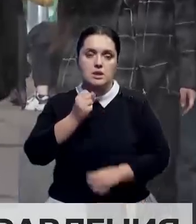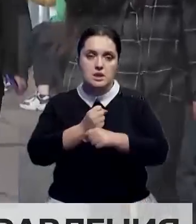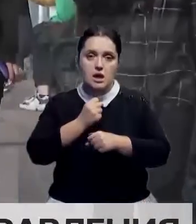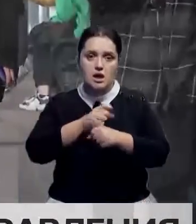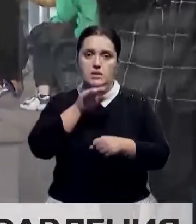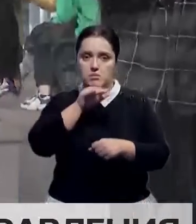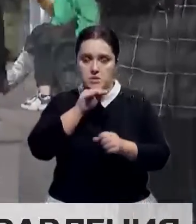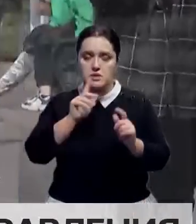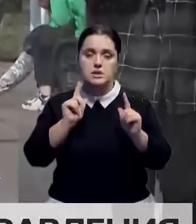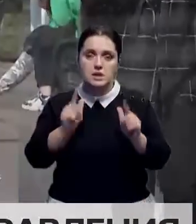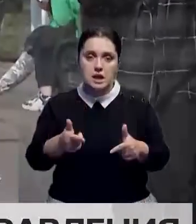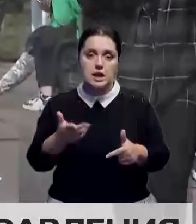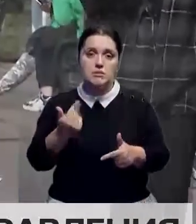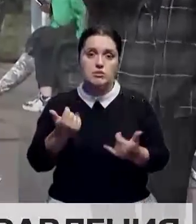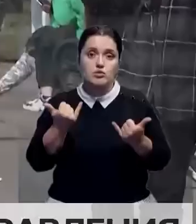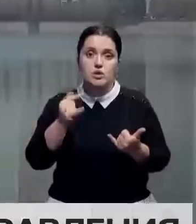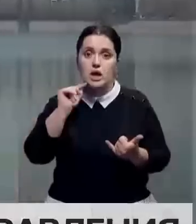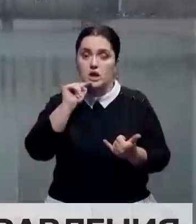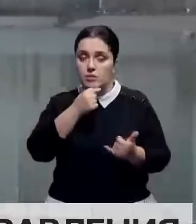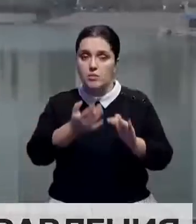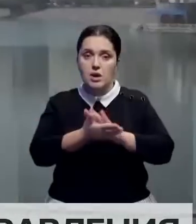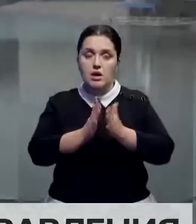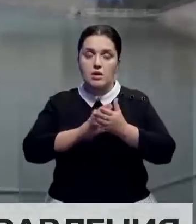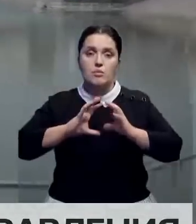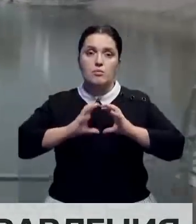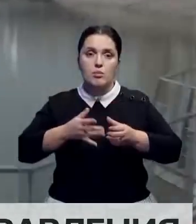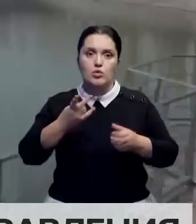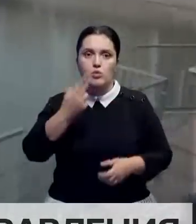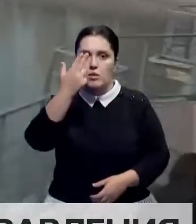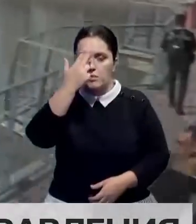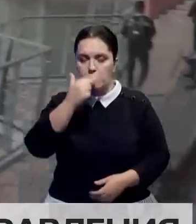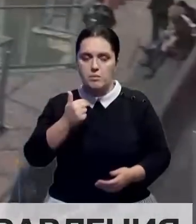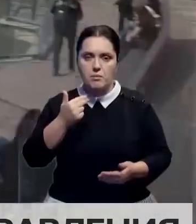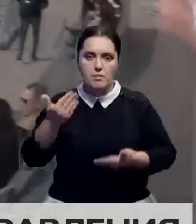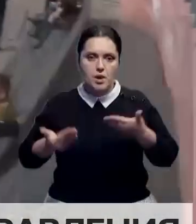так как текущая экономическая обстановка в мире требует адаптивного подхода